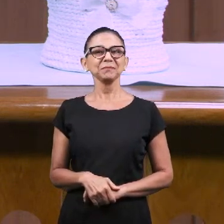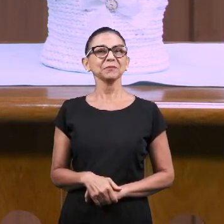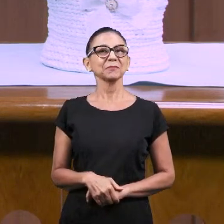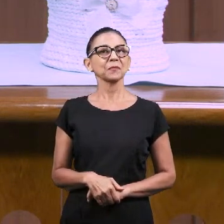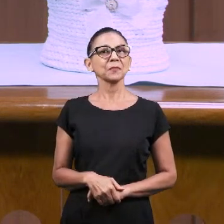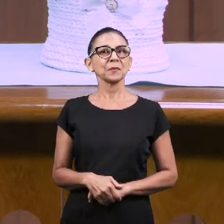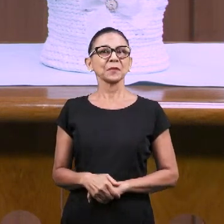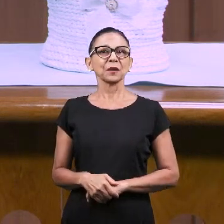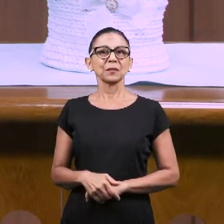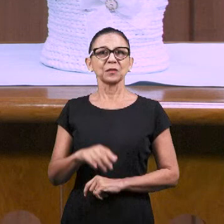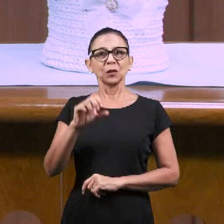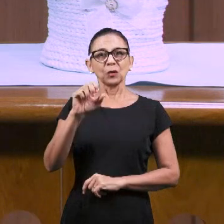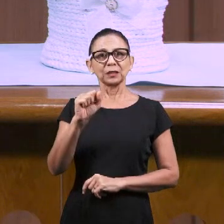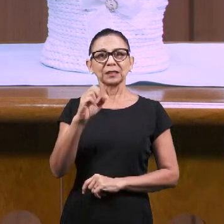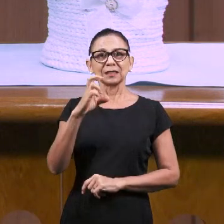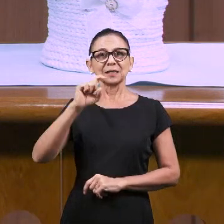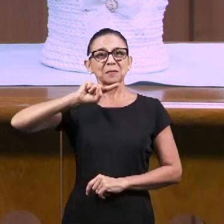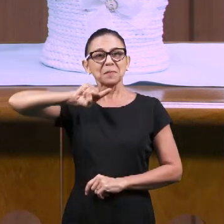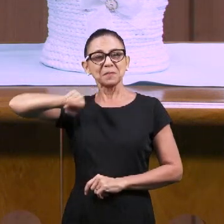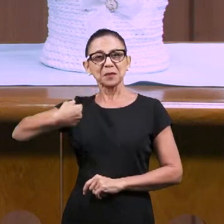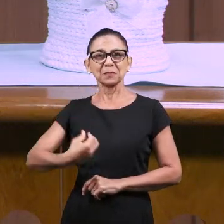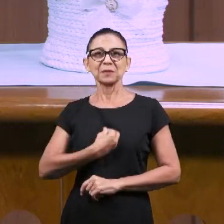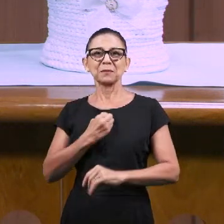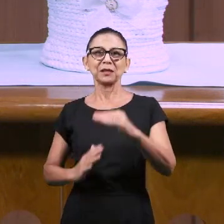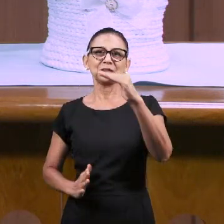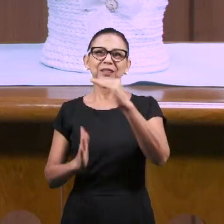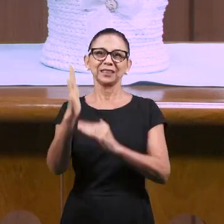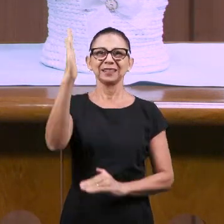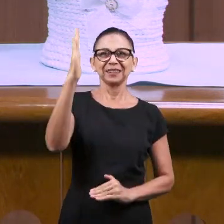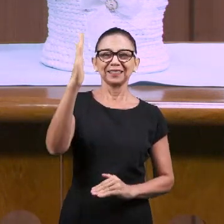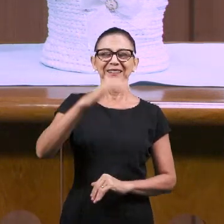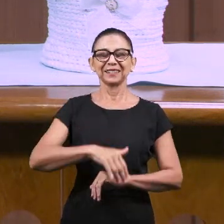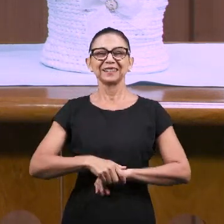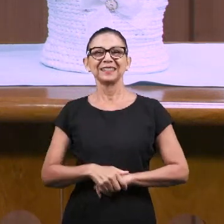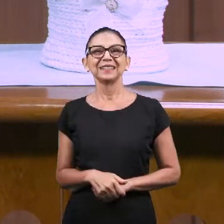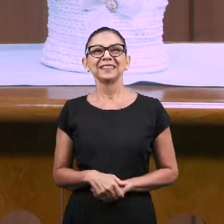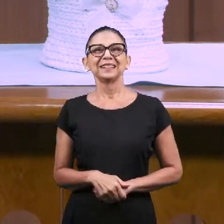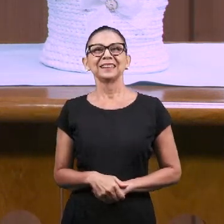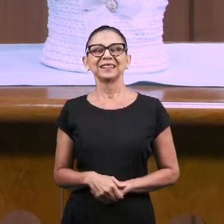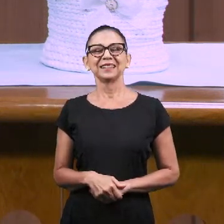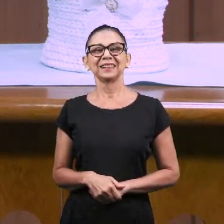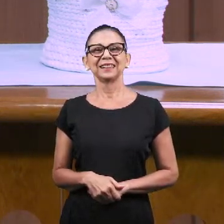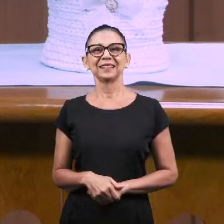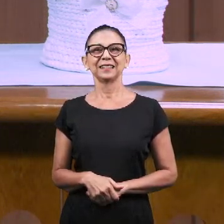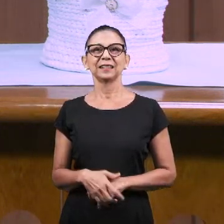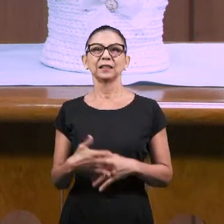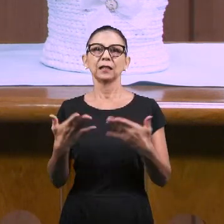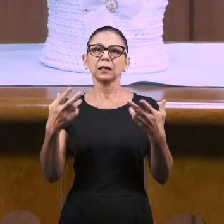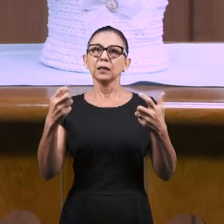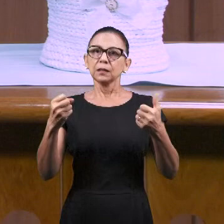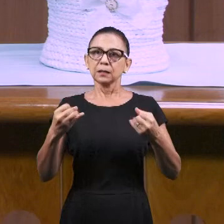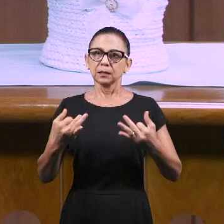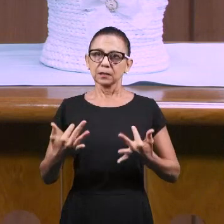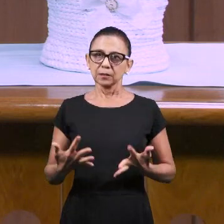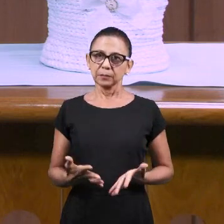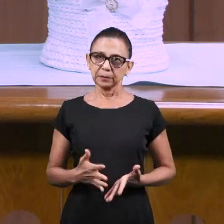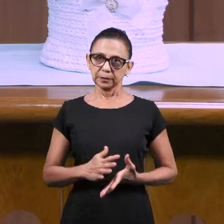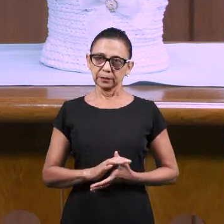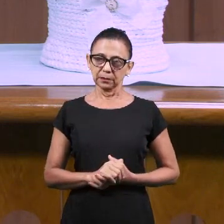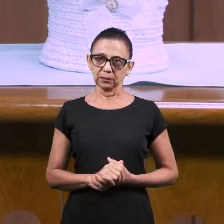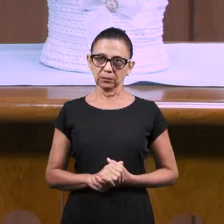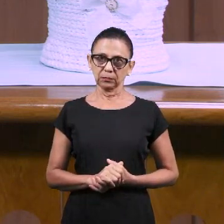Donc, à part aussi le nombre de vidéos, contributions vidéo que nous ont été envoyées. Mes frères, ça